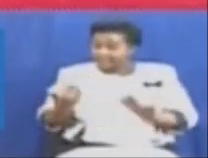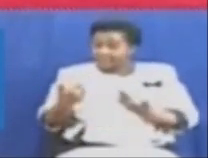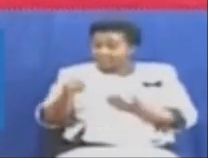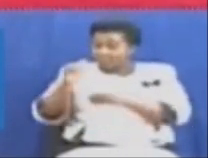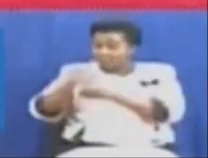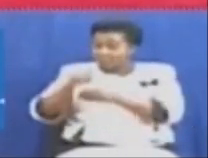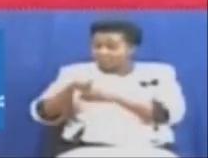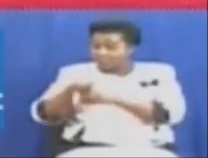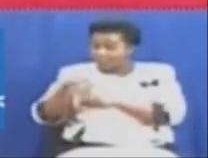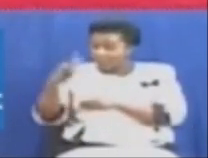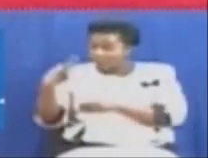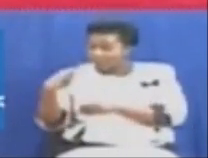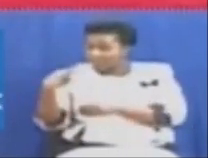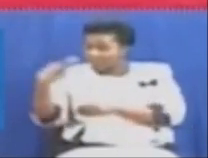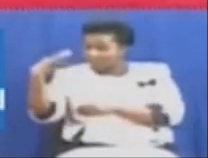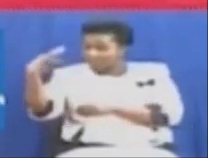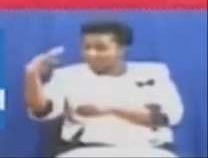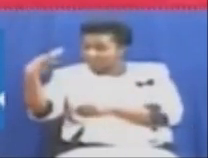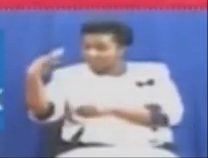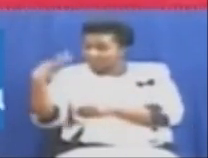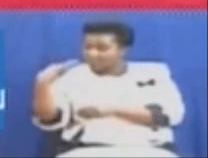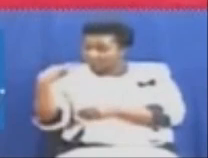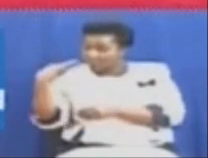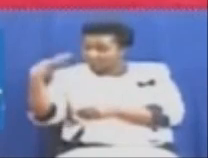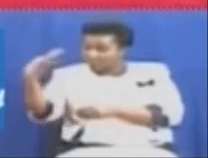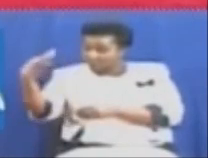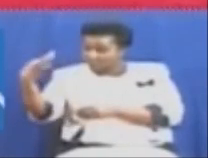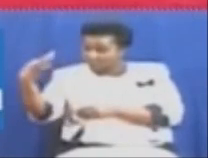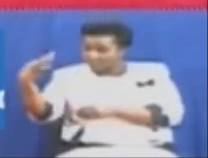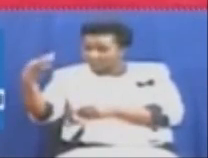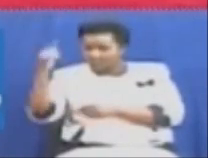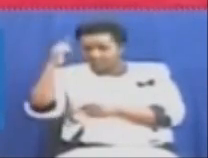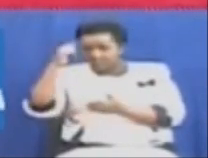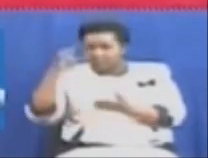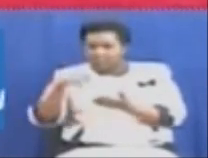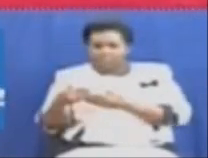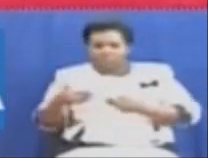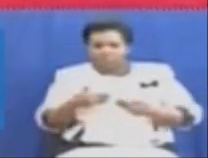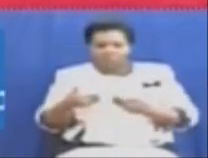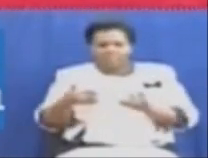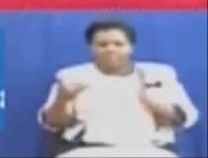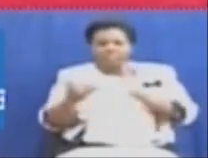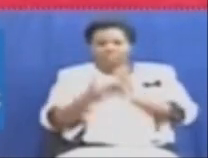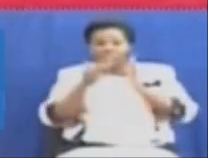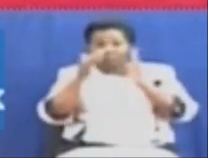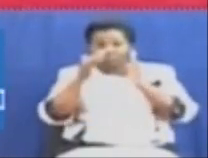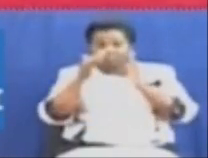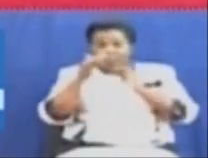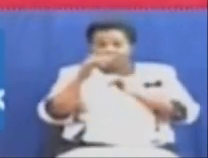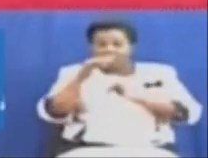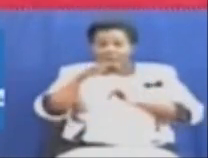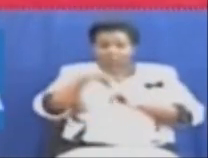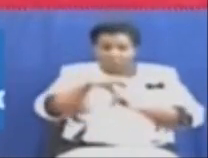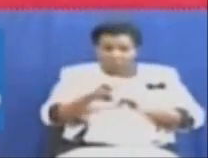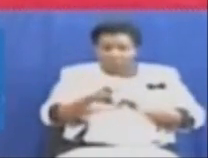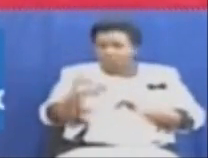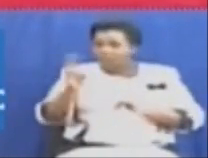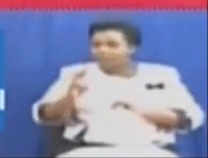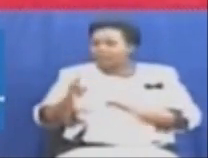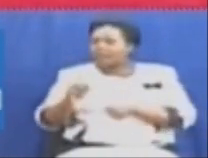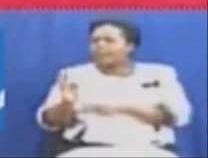Mheshimiwa Kambara, mbunge wa Karatu, kama ifuatavyo. Mheshimiwa Naibu Spika, ni kweli kwamba mabaraza